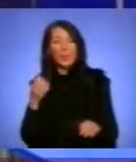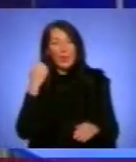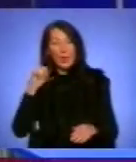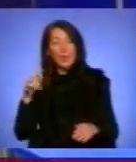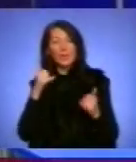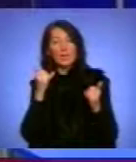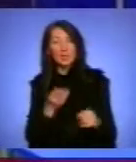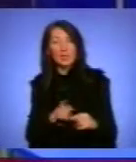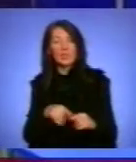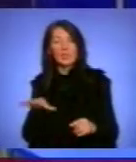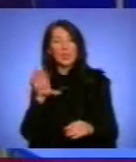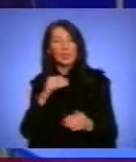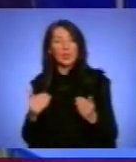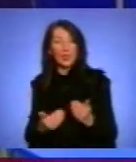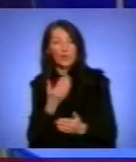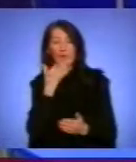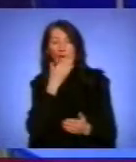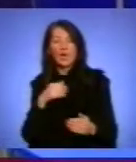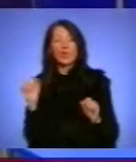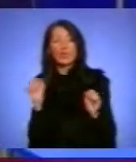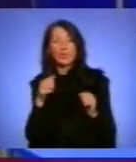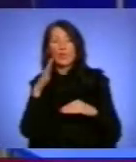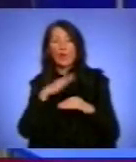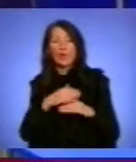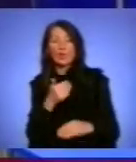На сьогодні це всі новини. Гарного зимового вечора.